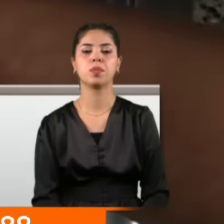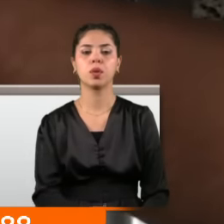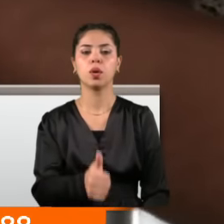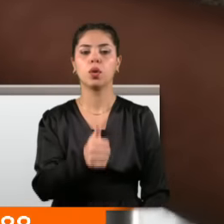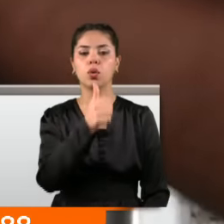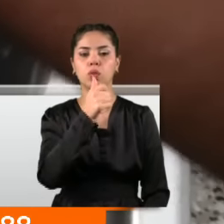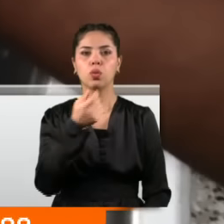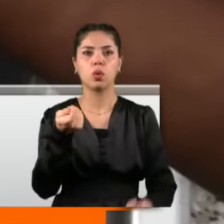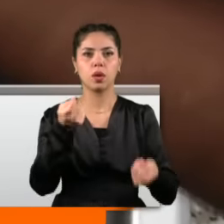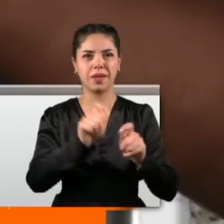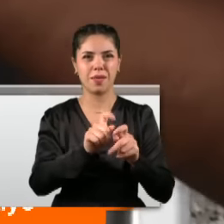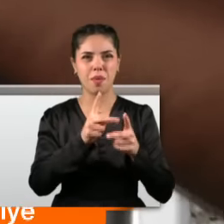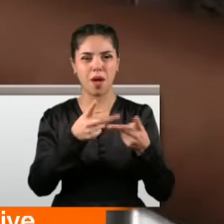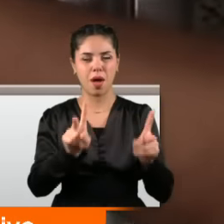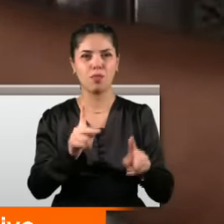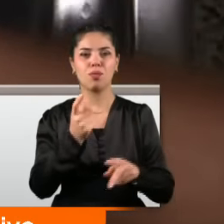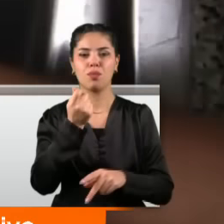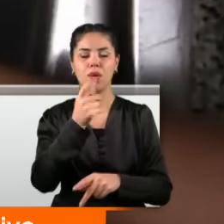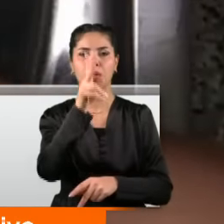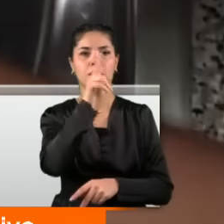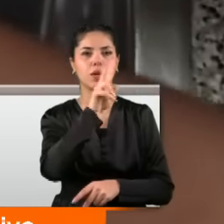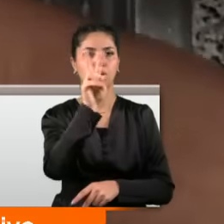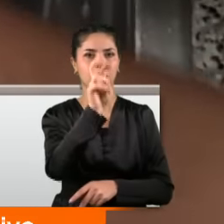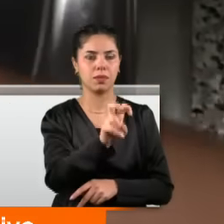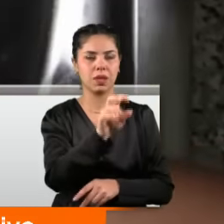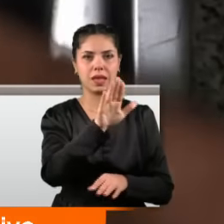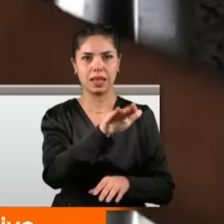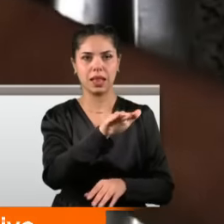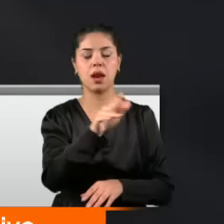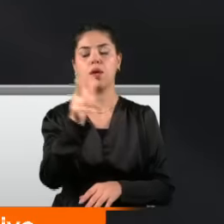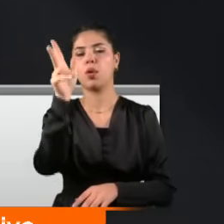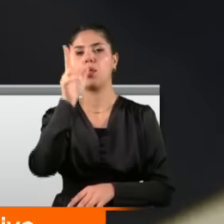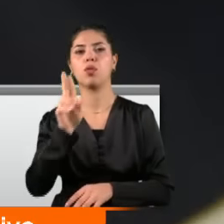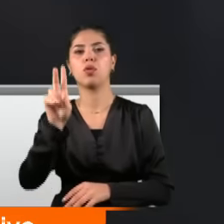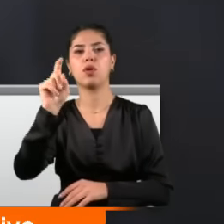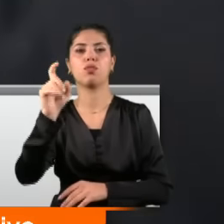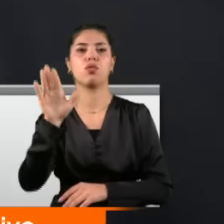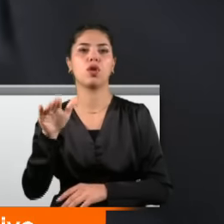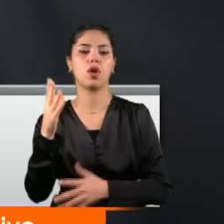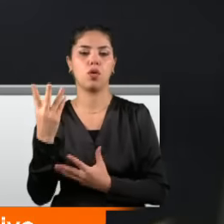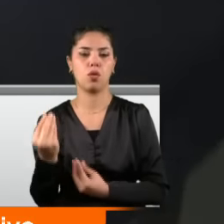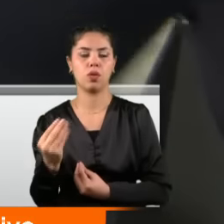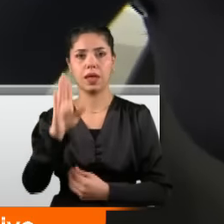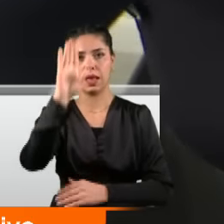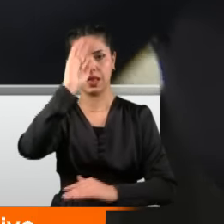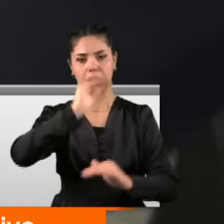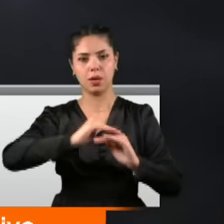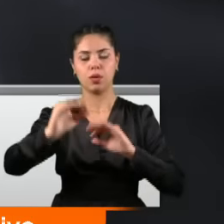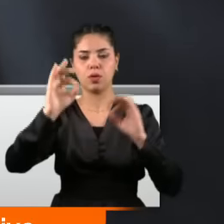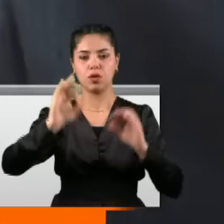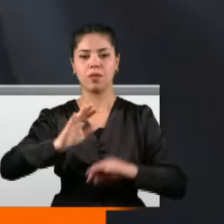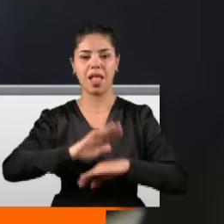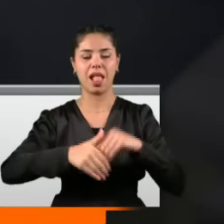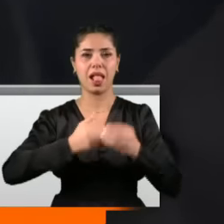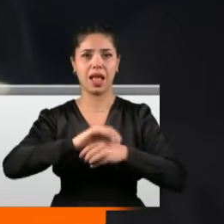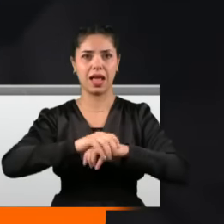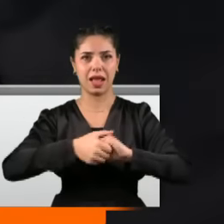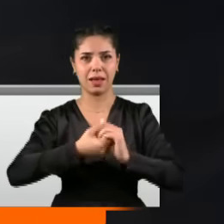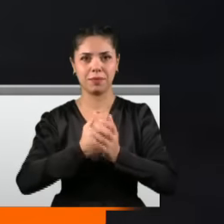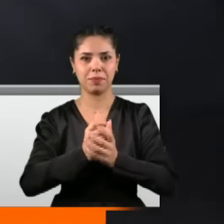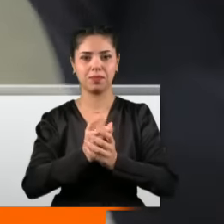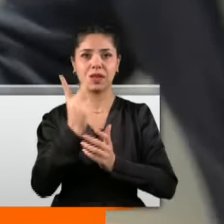açma bedeli de 228 liradan 379 liraya çıkarıldı. İstanbullular bundan sonra ellerini